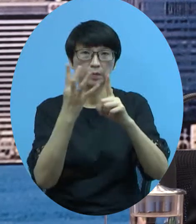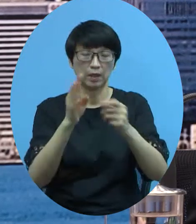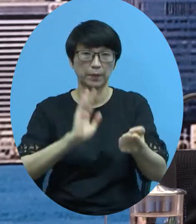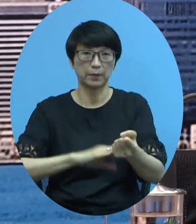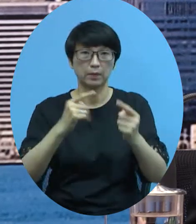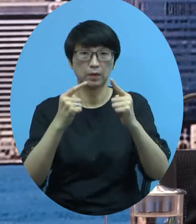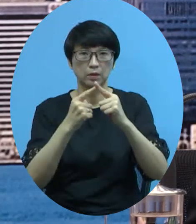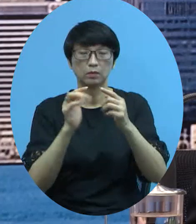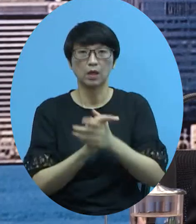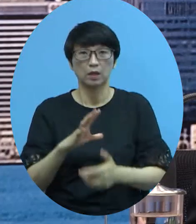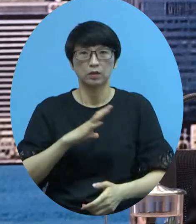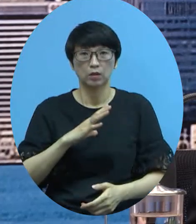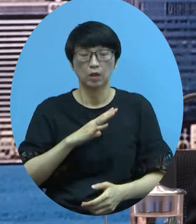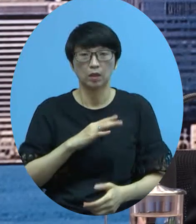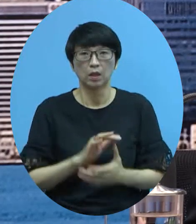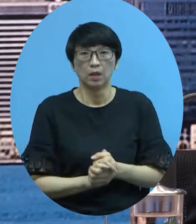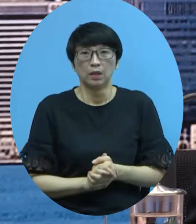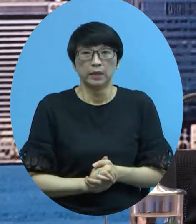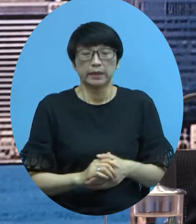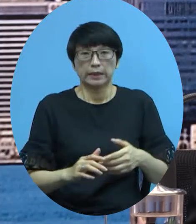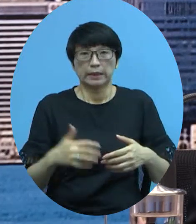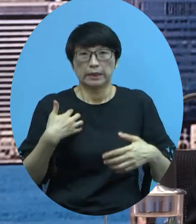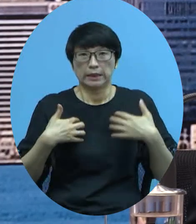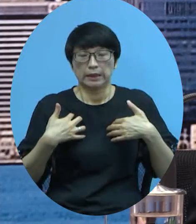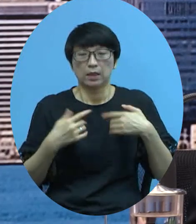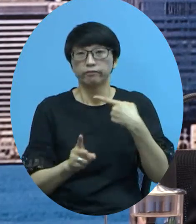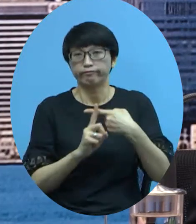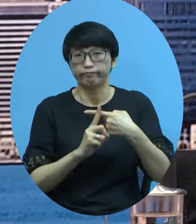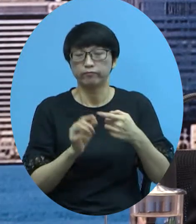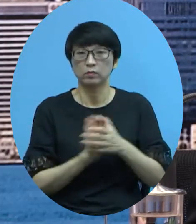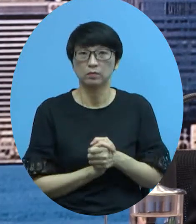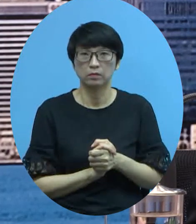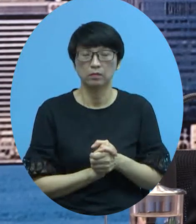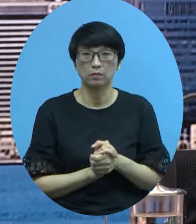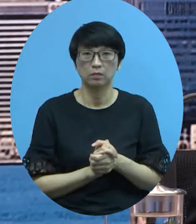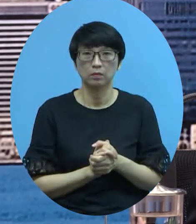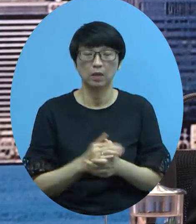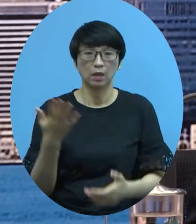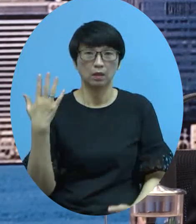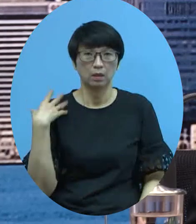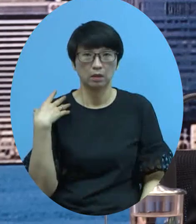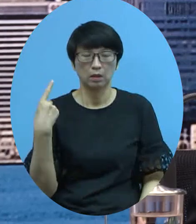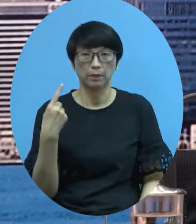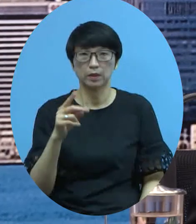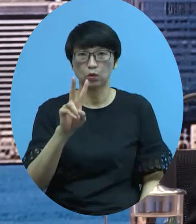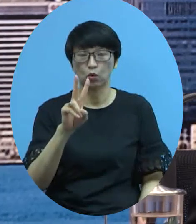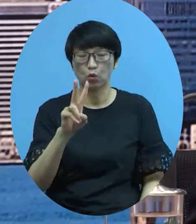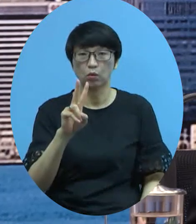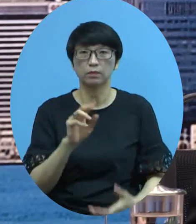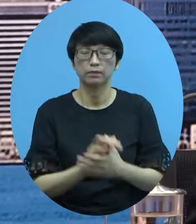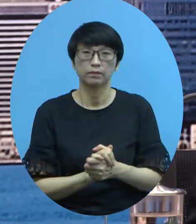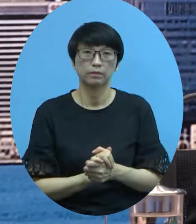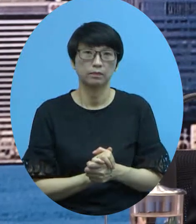病人咧，情況係危殆嘅。咁當中咧，比起琴日咧係有2位需要我